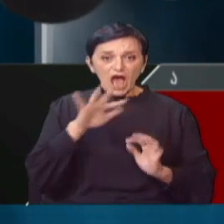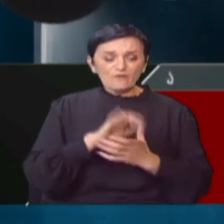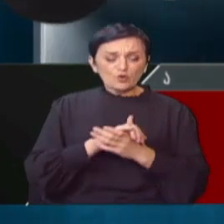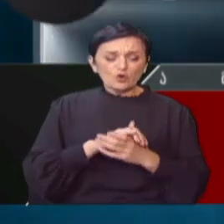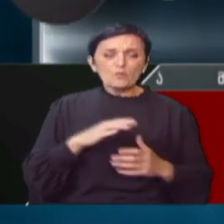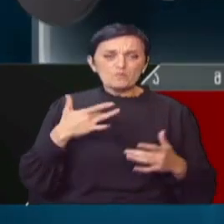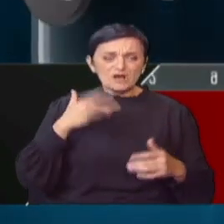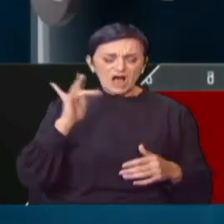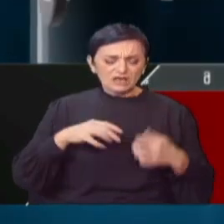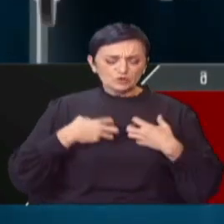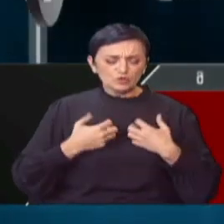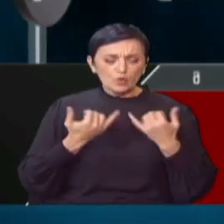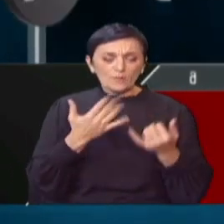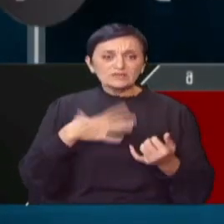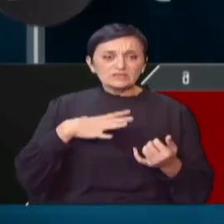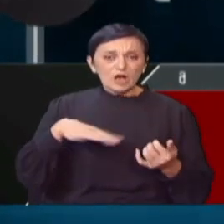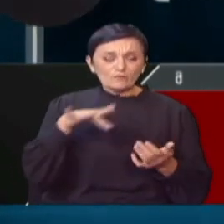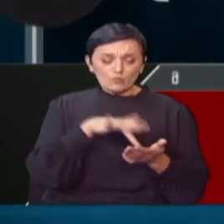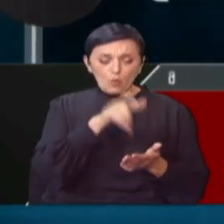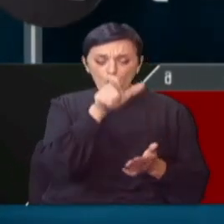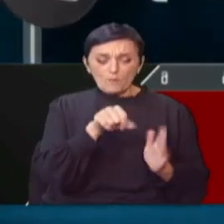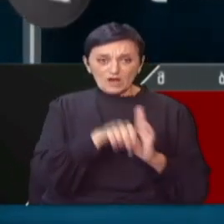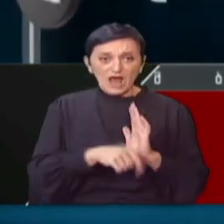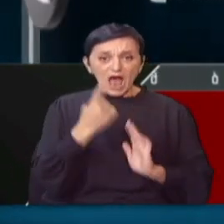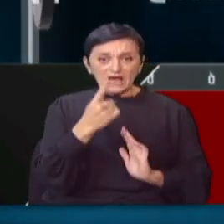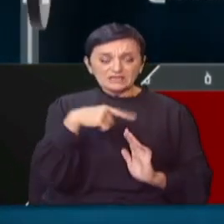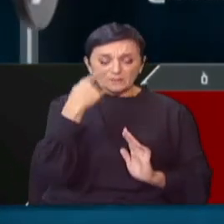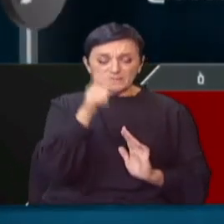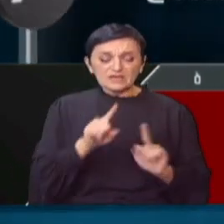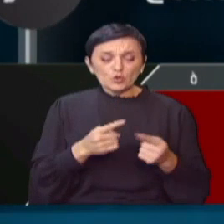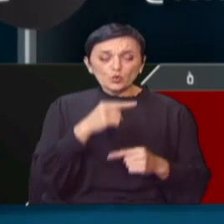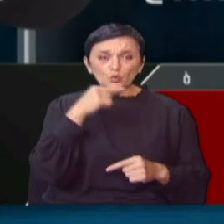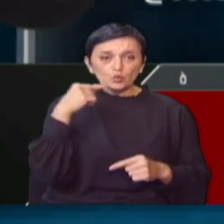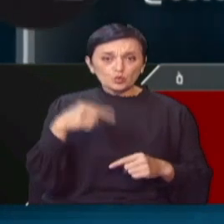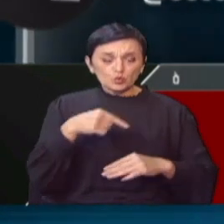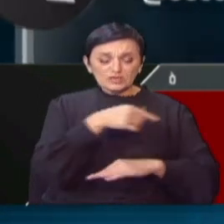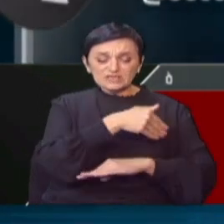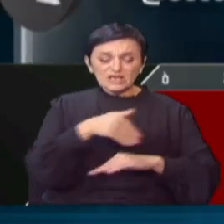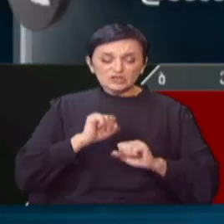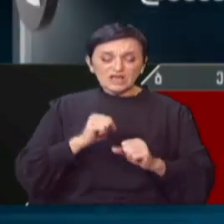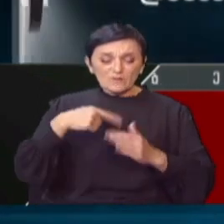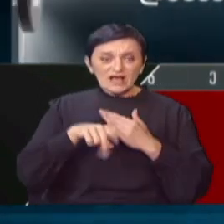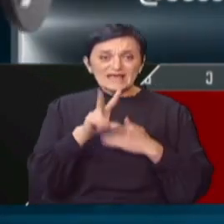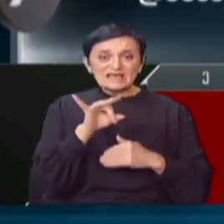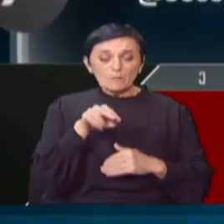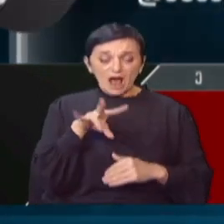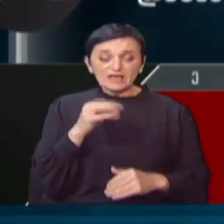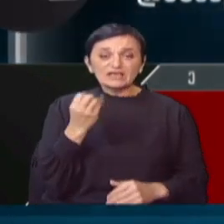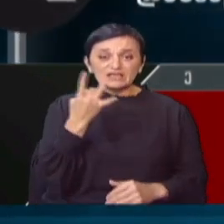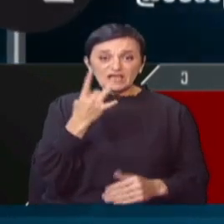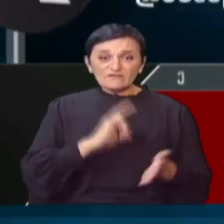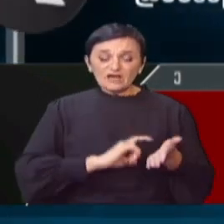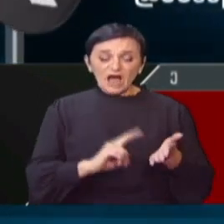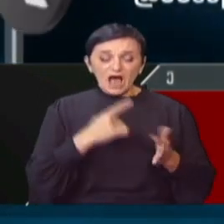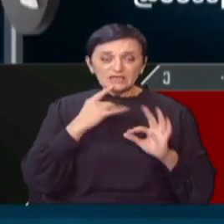მკაცრად გმობს საქართველოს მოქალაქის მკვლელობას და კიდევ ერთი პირის დაკავებას რუსეთის სასაზღვრო დაცვის მიერ კირბალში. მან კიდევ ერთხელ